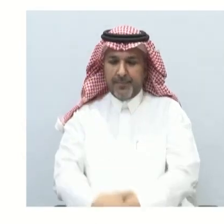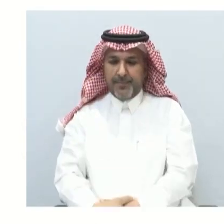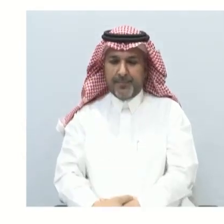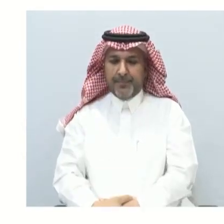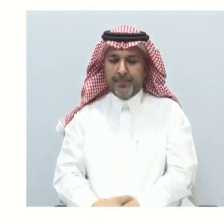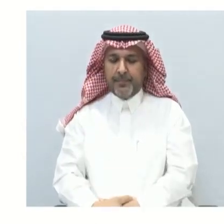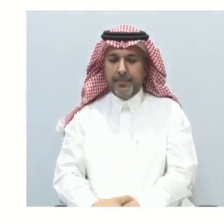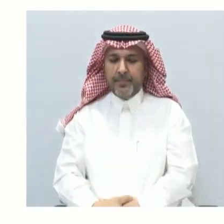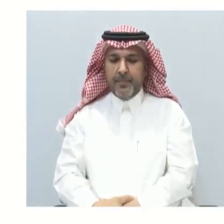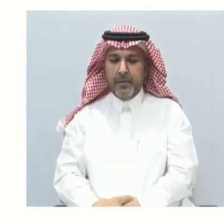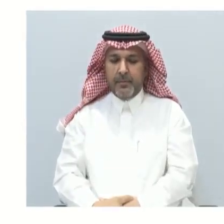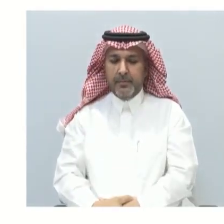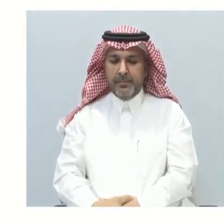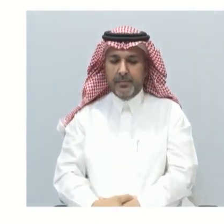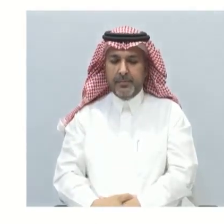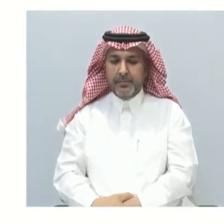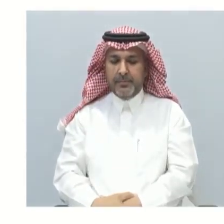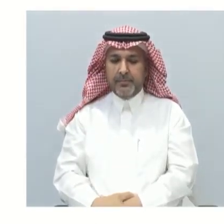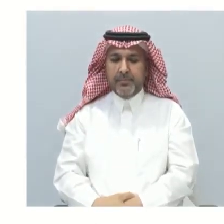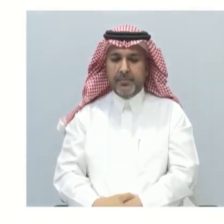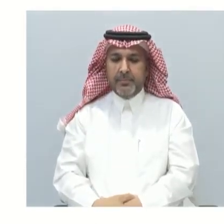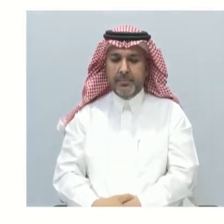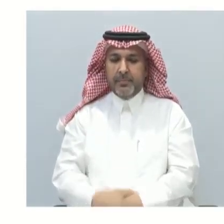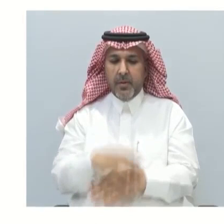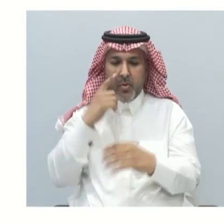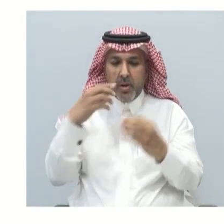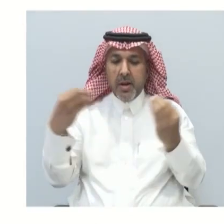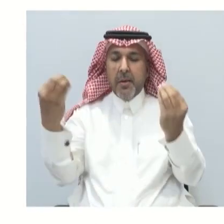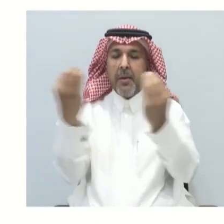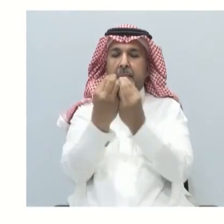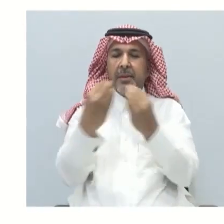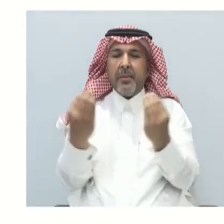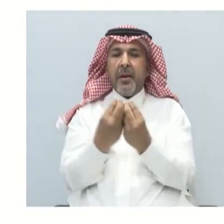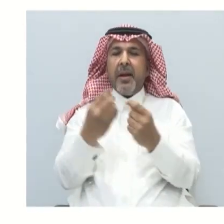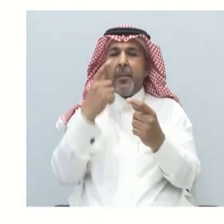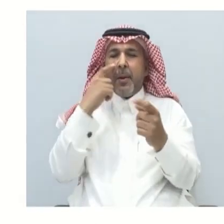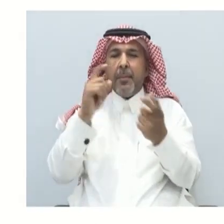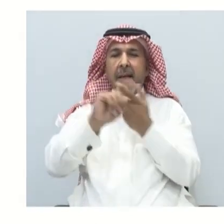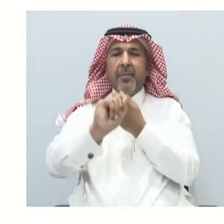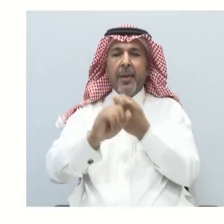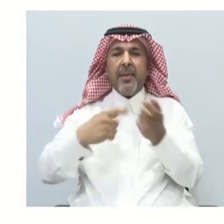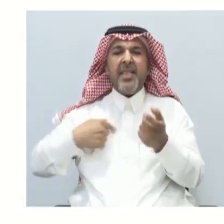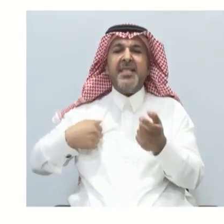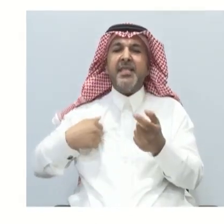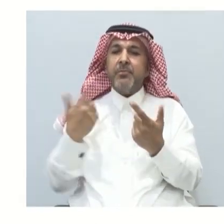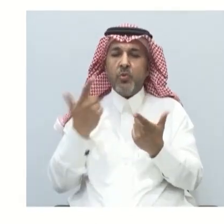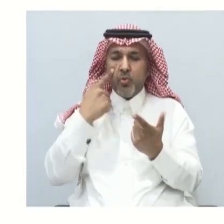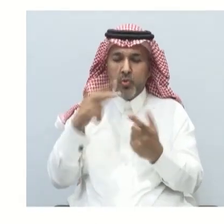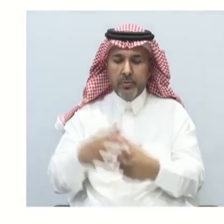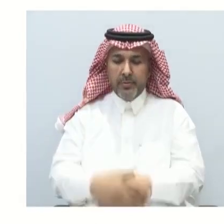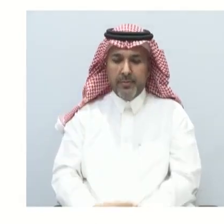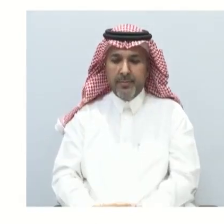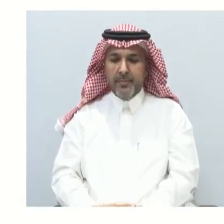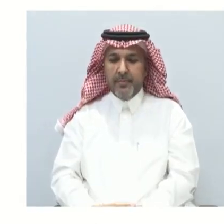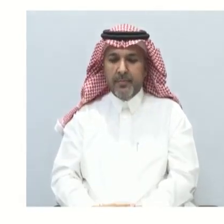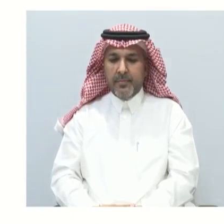نشوف ايضا الفقره او السؤال السادس قاللك صل العبارات في اي بما يناسبها من رموز في ب طيب قالك قيمه